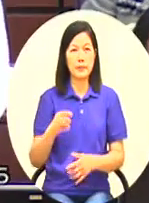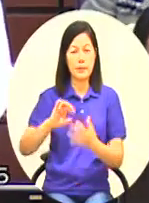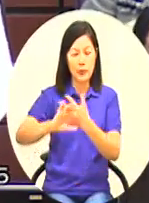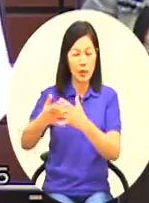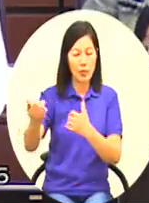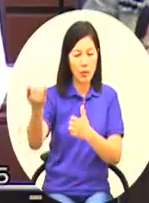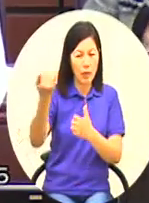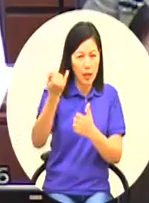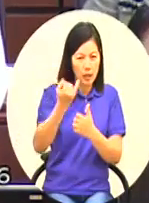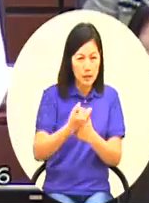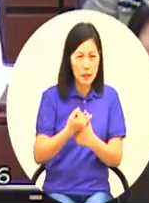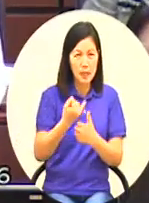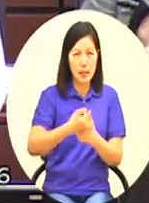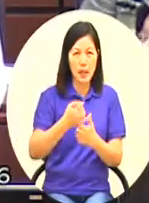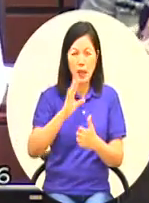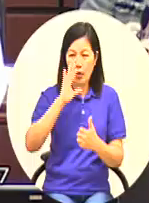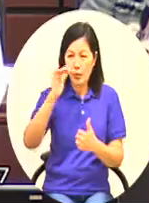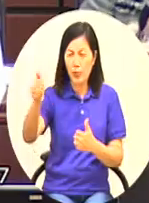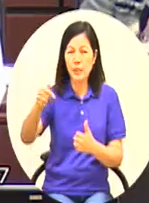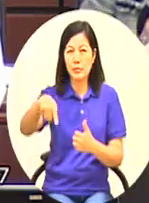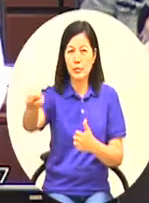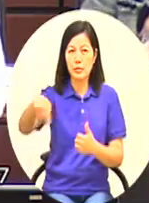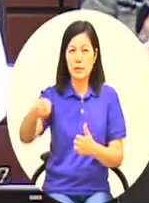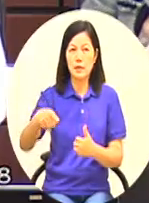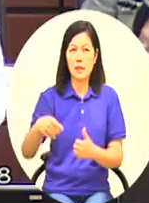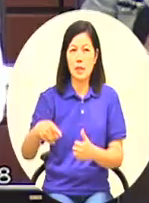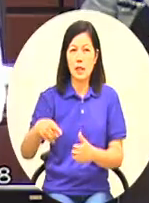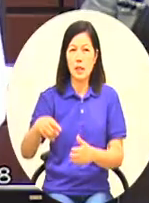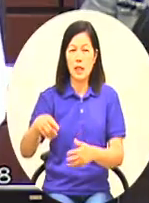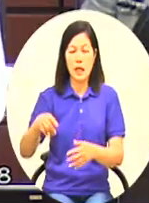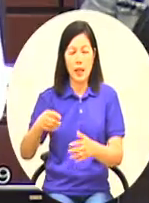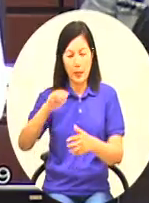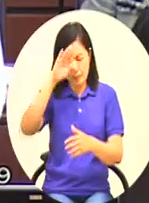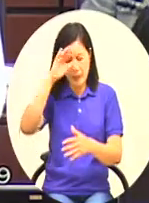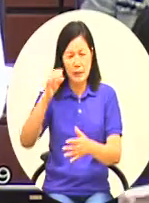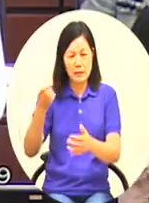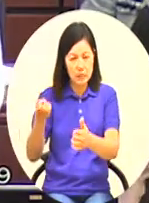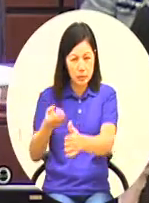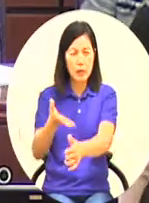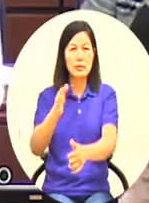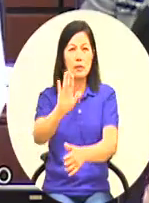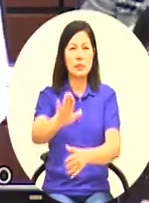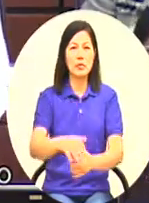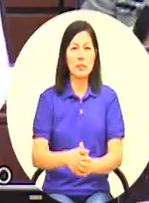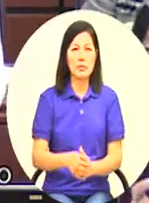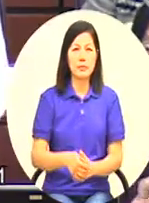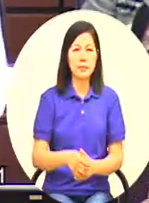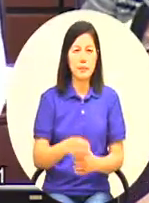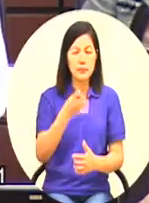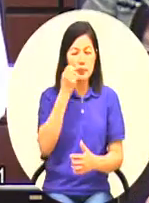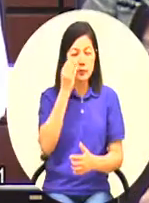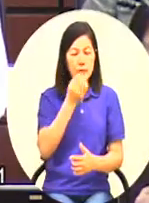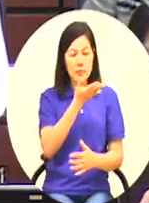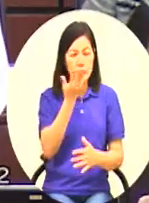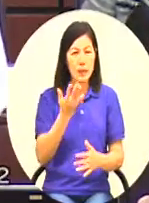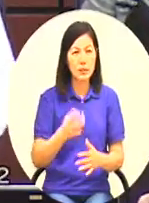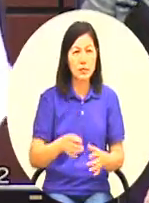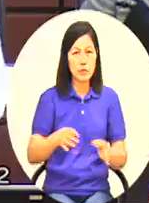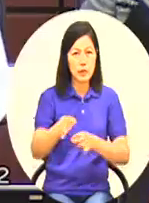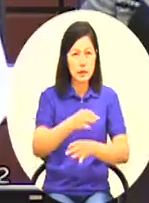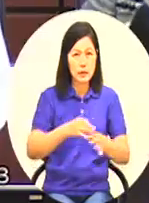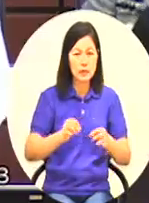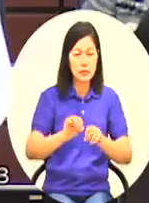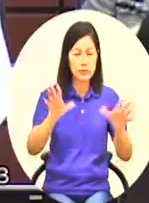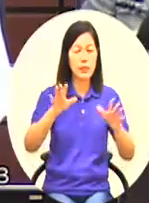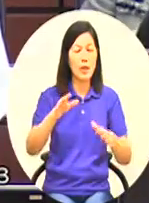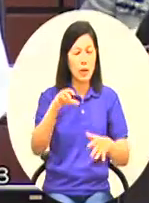家，这拢是爱咱即个伫咱迄个透过金花局吼，透过咱观光局，其实大家咱有一寡，就讲，互大家知